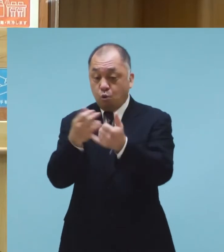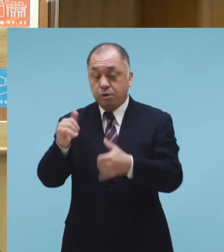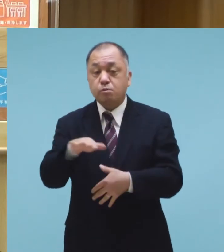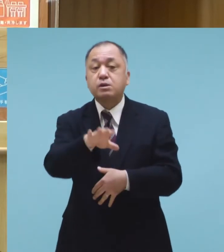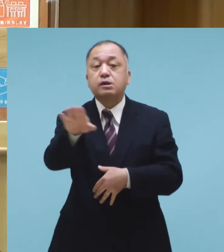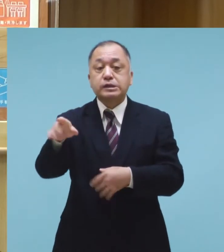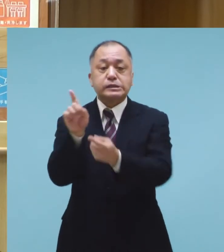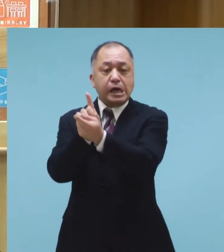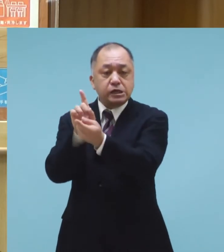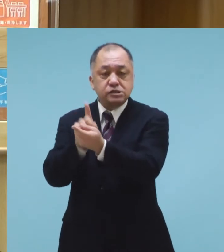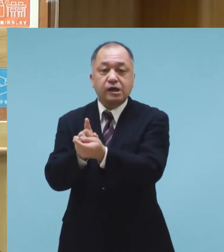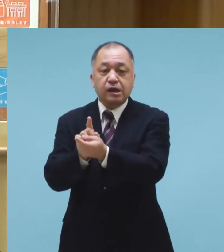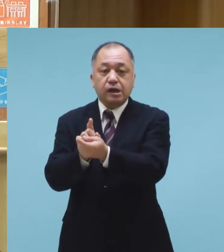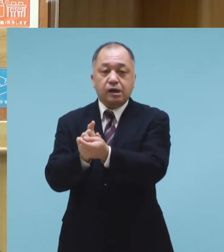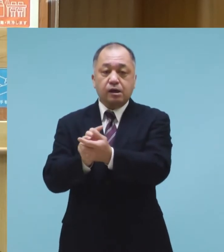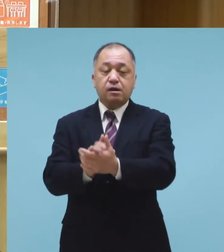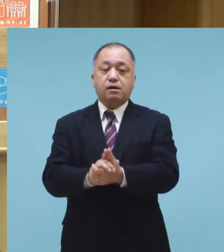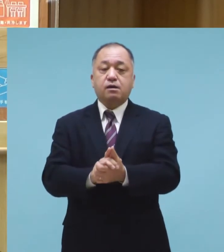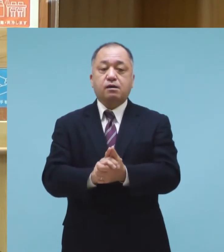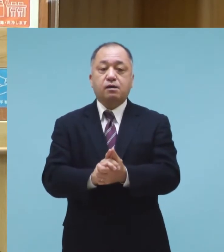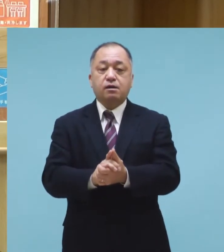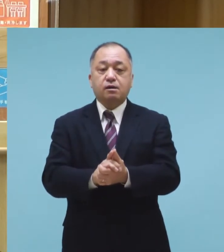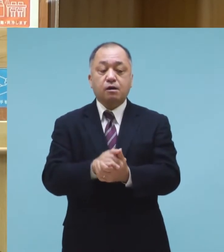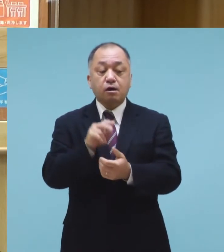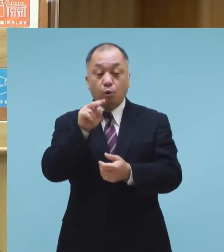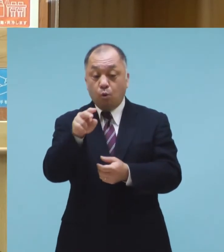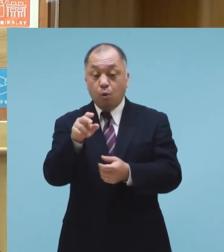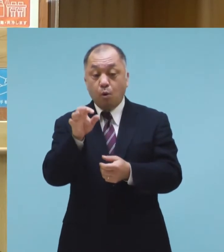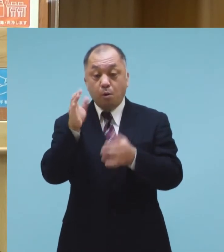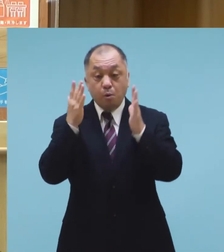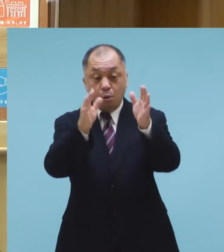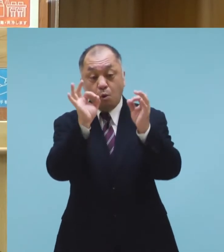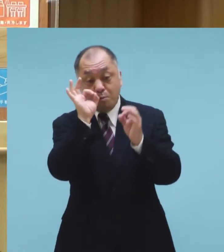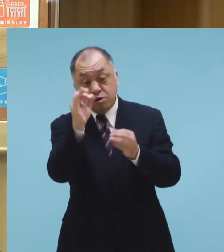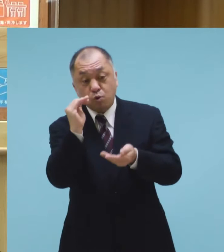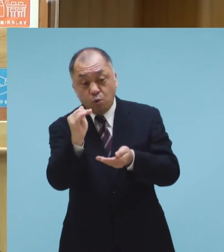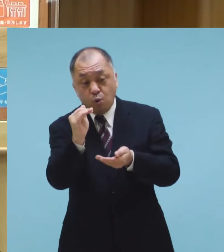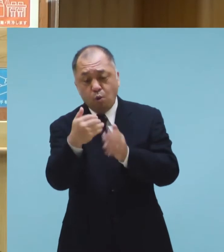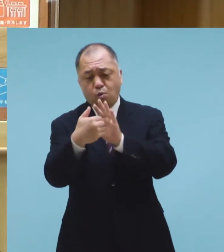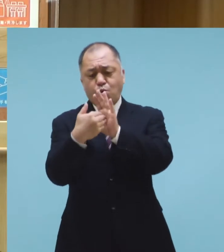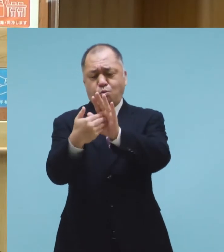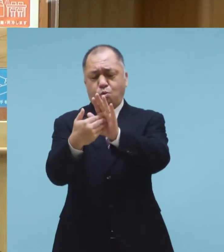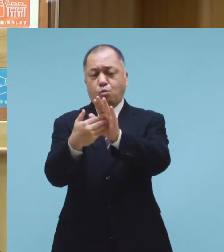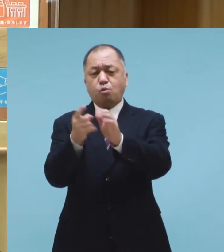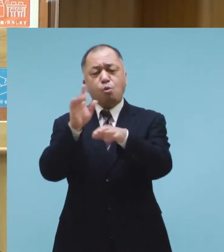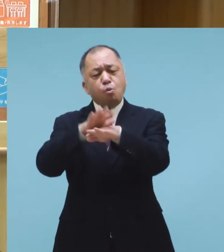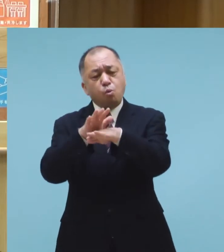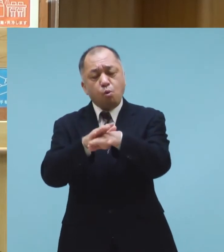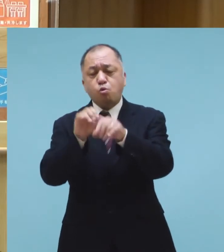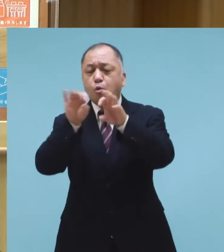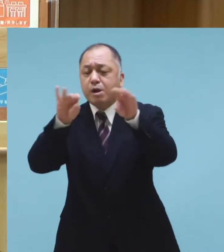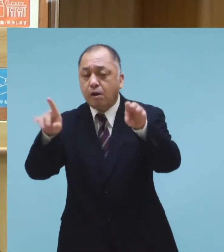ついてありますけれども、どのようにこれは見ることを予防するというのを呼びかけていきますでしょうか。